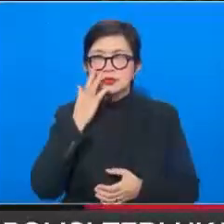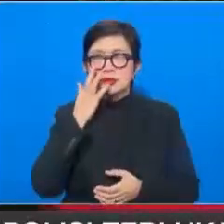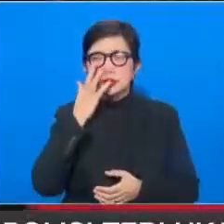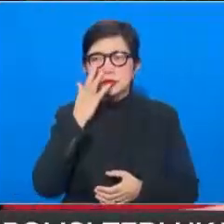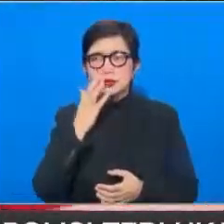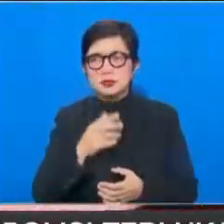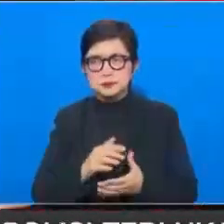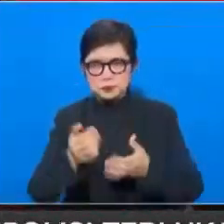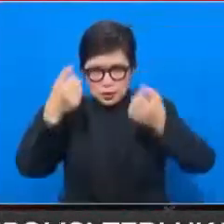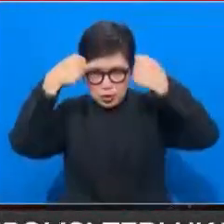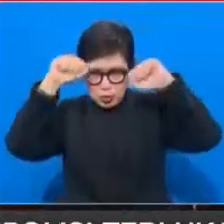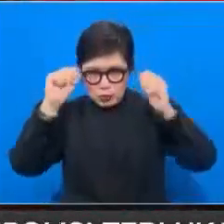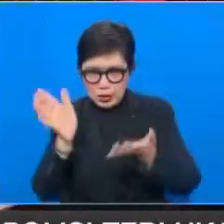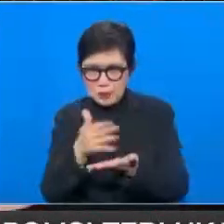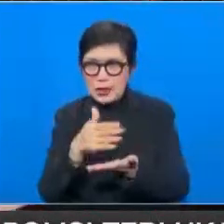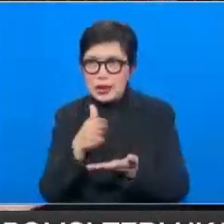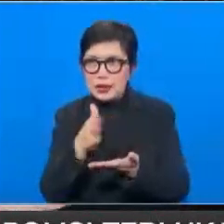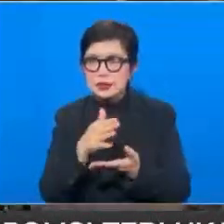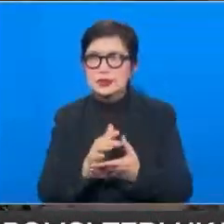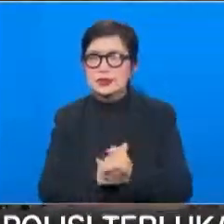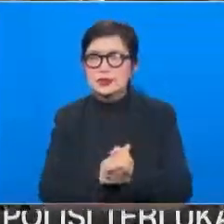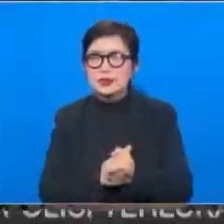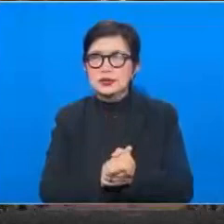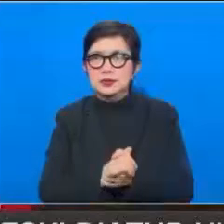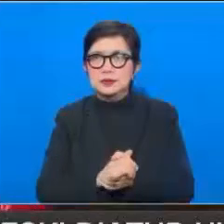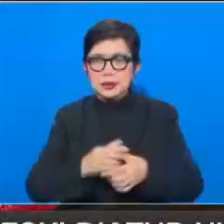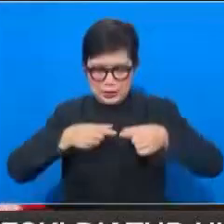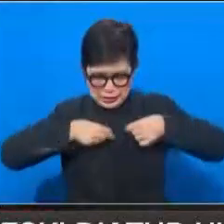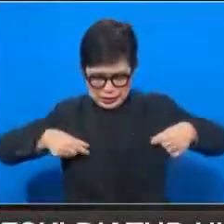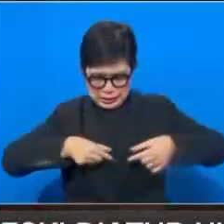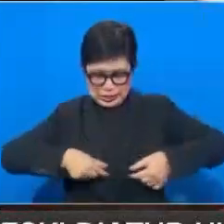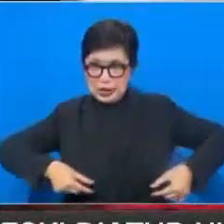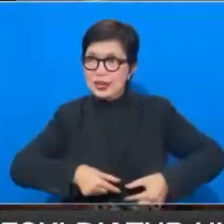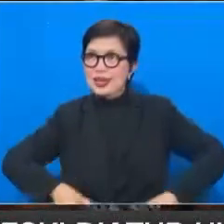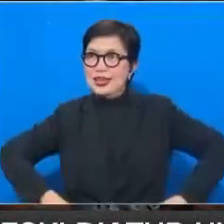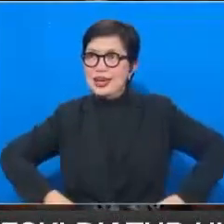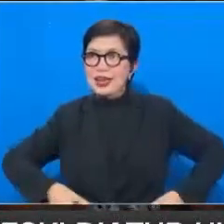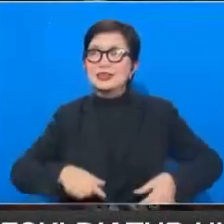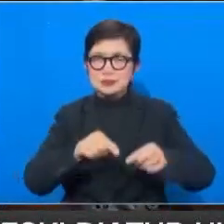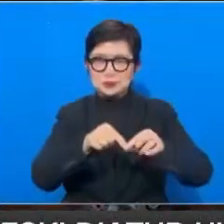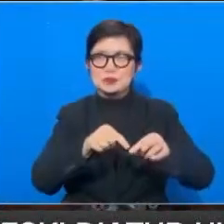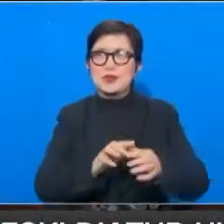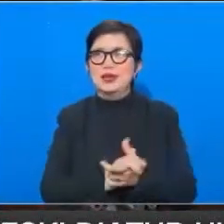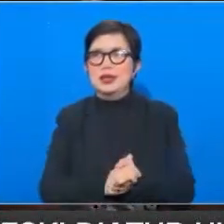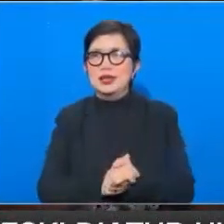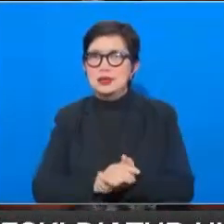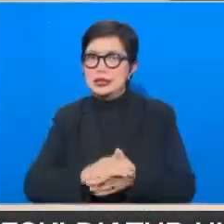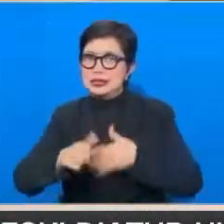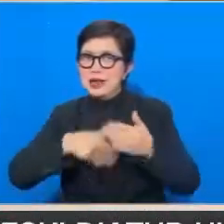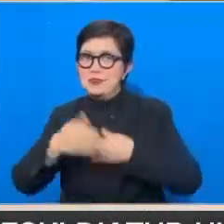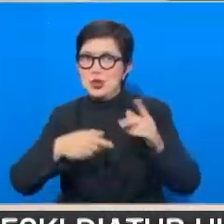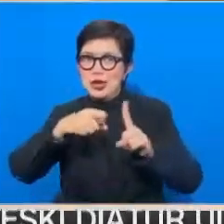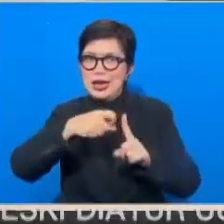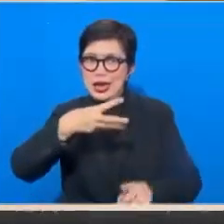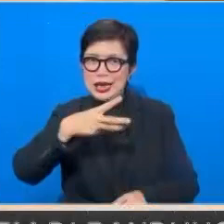Untuk domba bakar saus honje, restoran ini menggunakan bagian iga yang telah dimarinasi dengan bumbu yang diracik dengan kecombrang. Iga